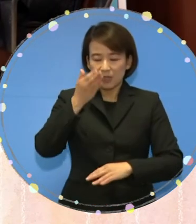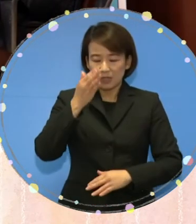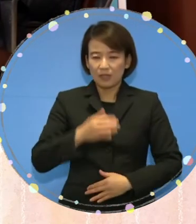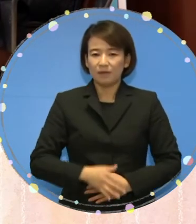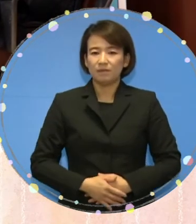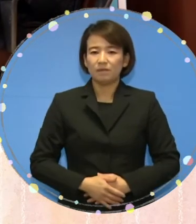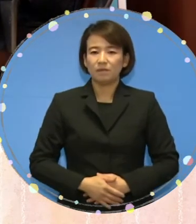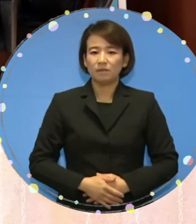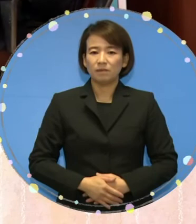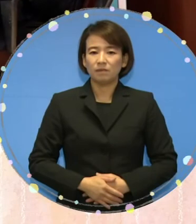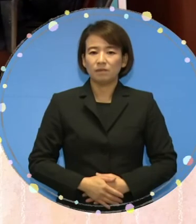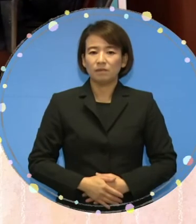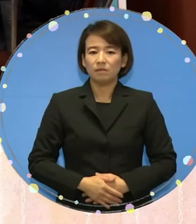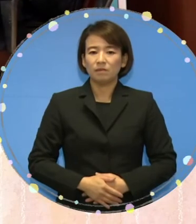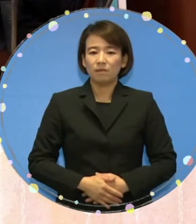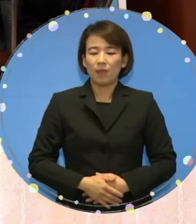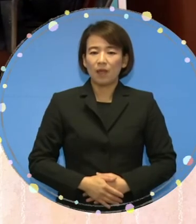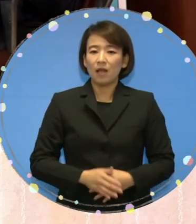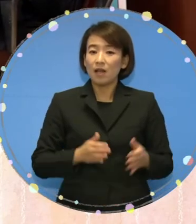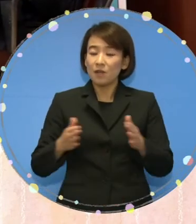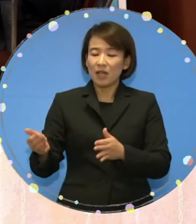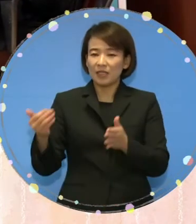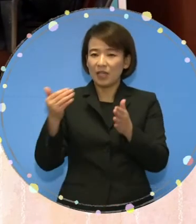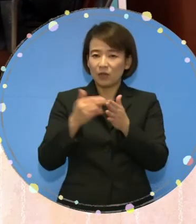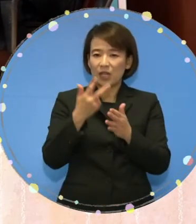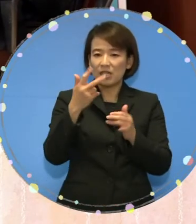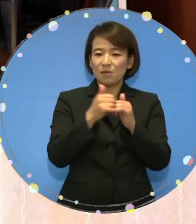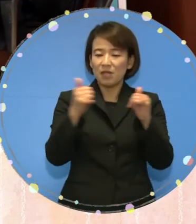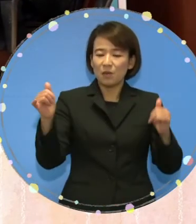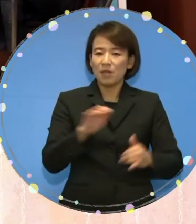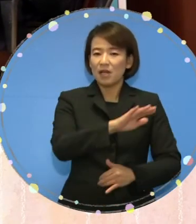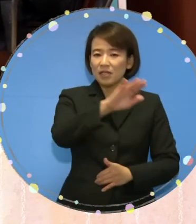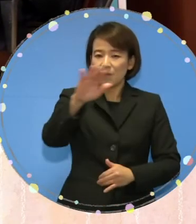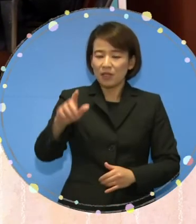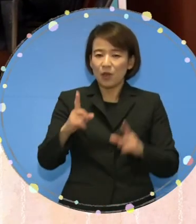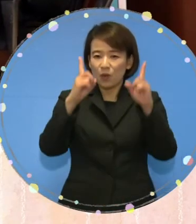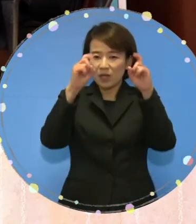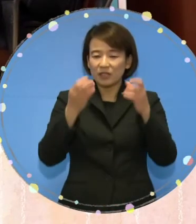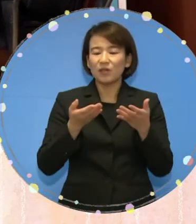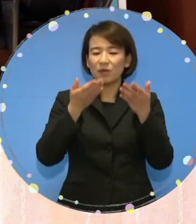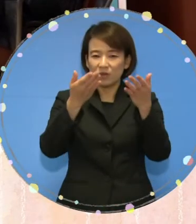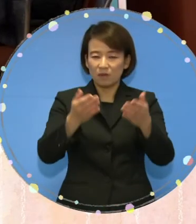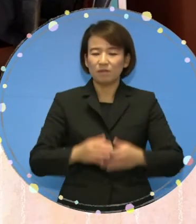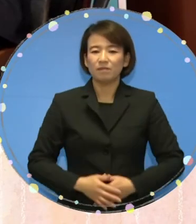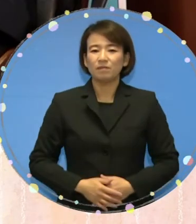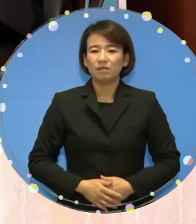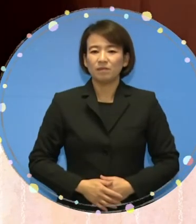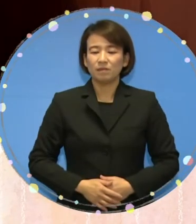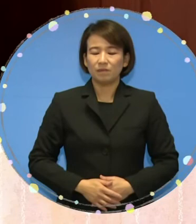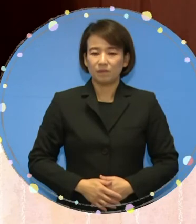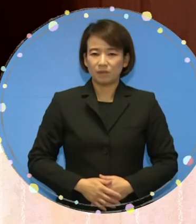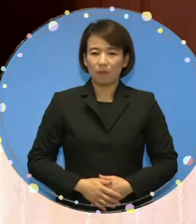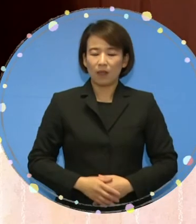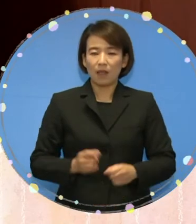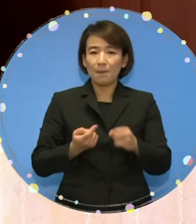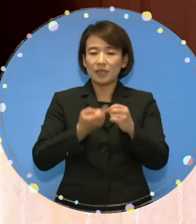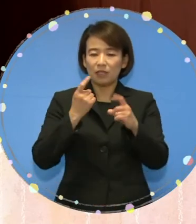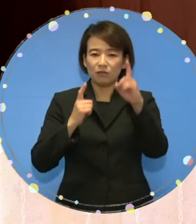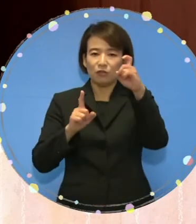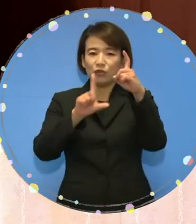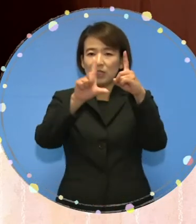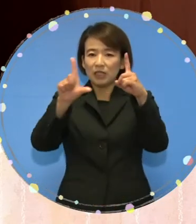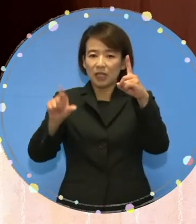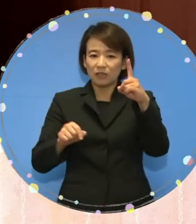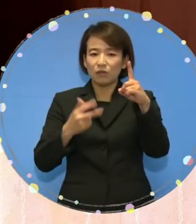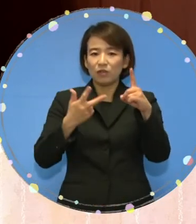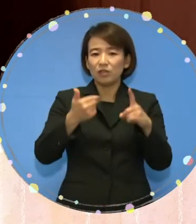たどうもありがとうございましたそれでは最後に市民の皆さんへ一言お願いします昨年11月に